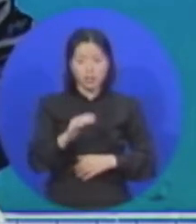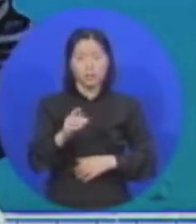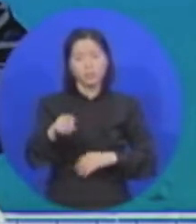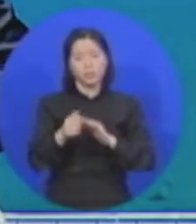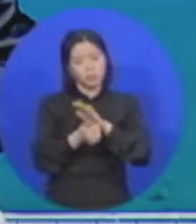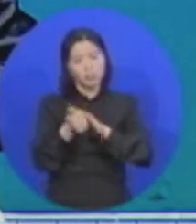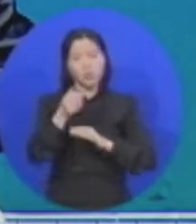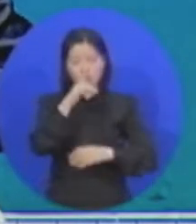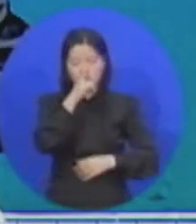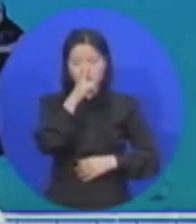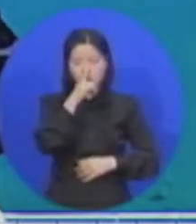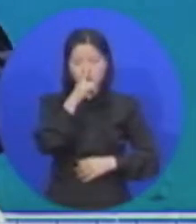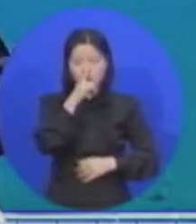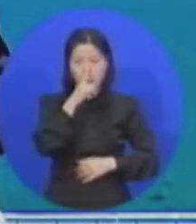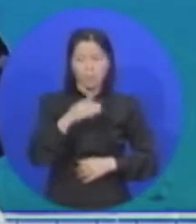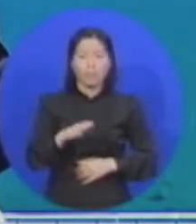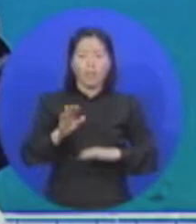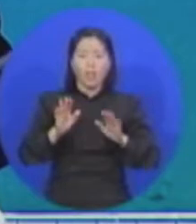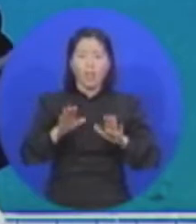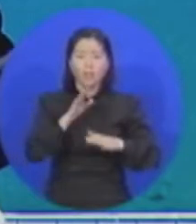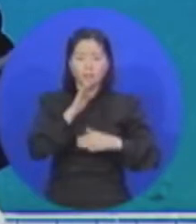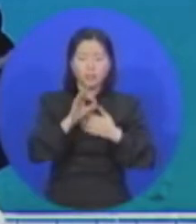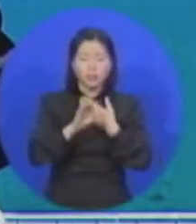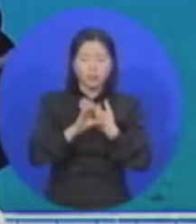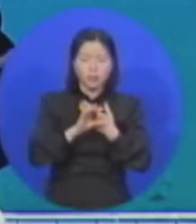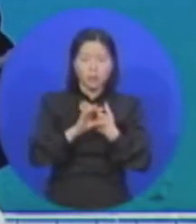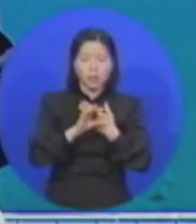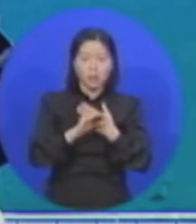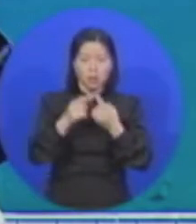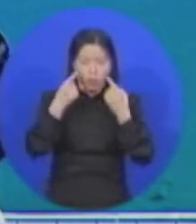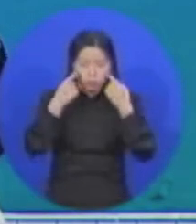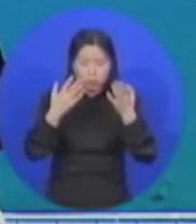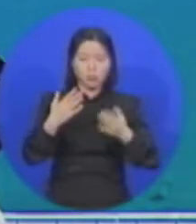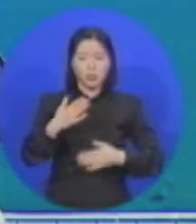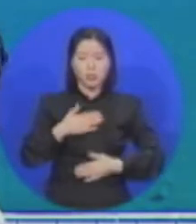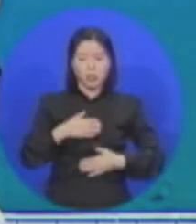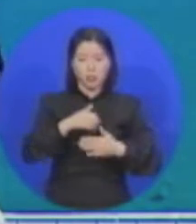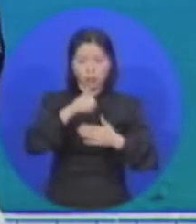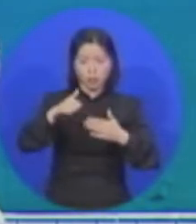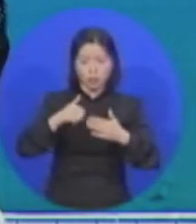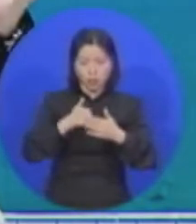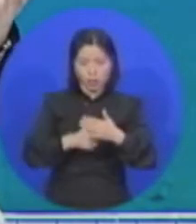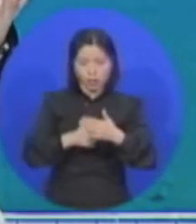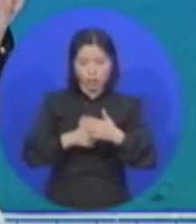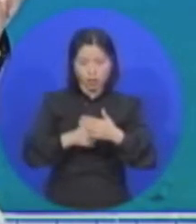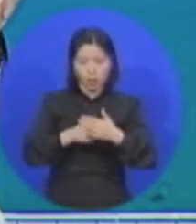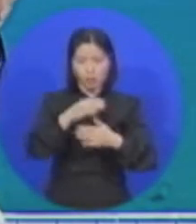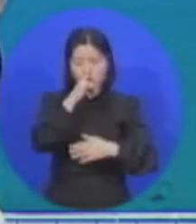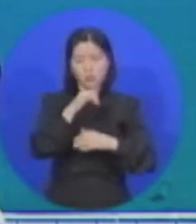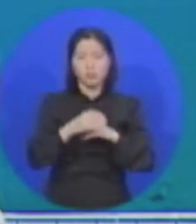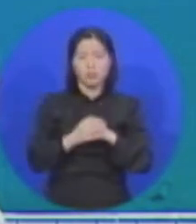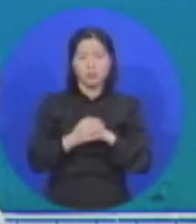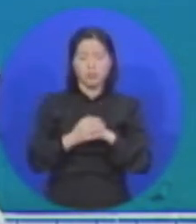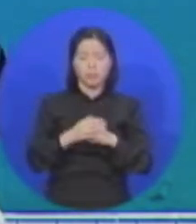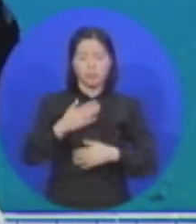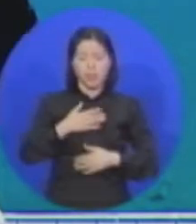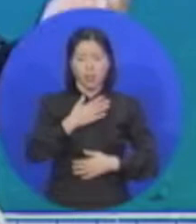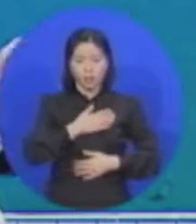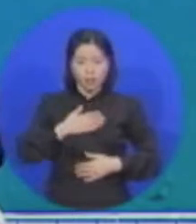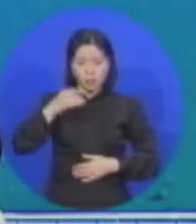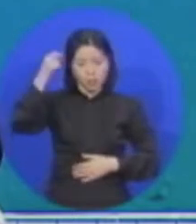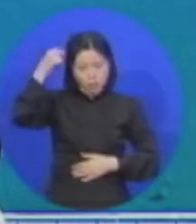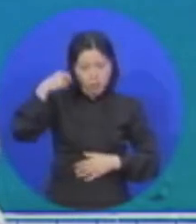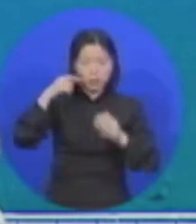분명히 지금 예수님은 내 아내 찌 싶은 거예요 내 느낌과 감정을 보면 주님은 나와